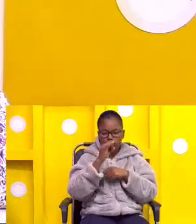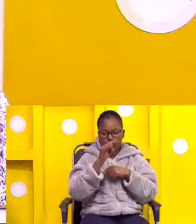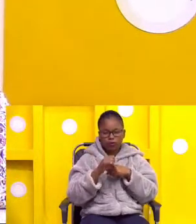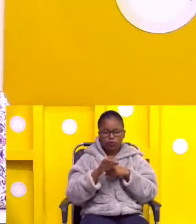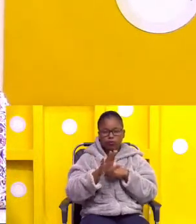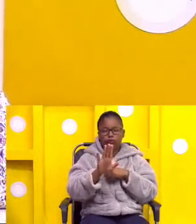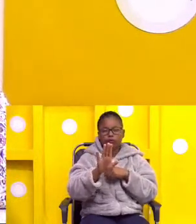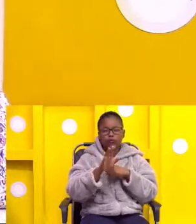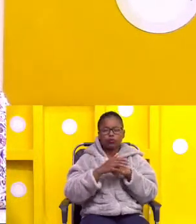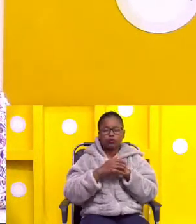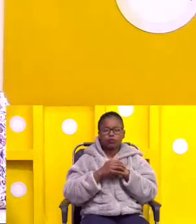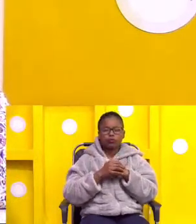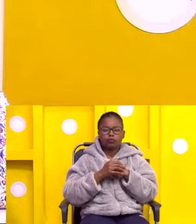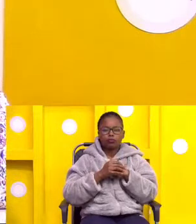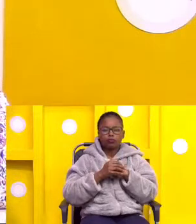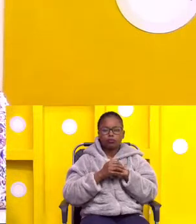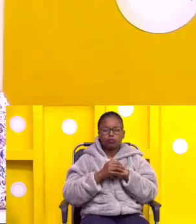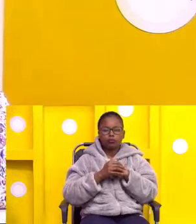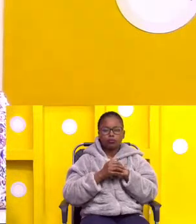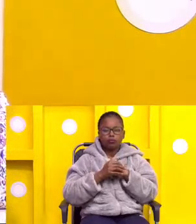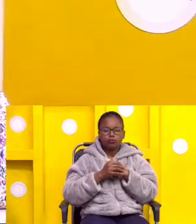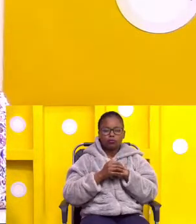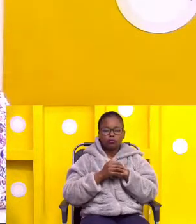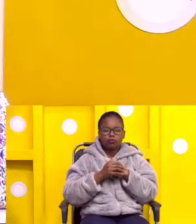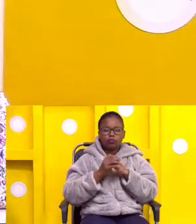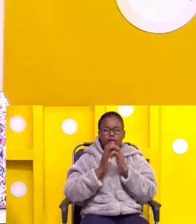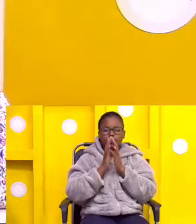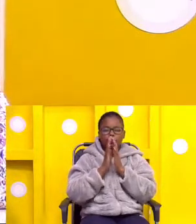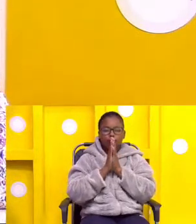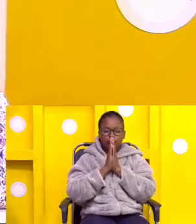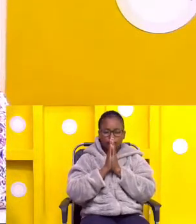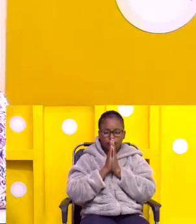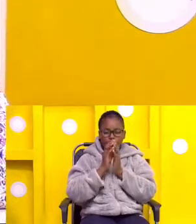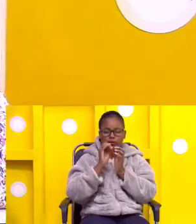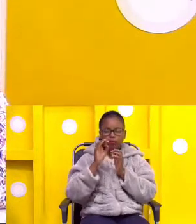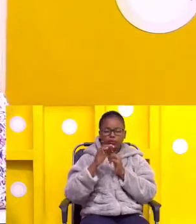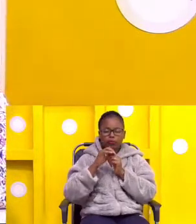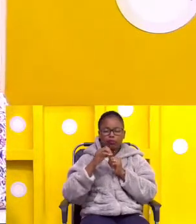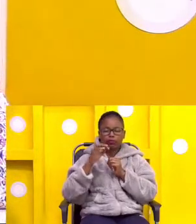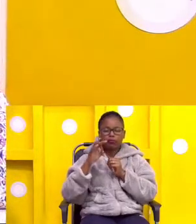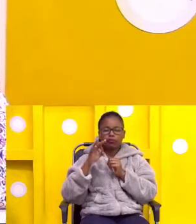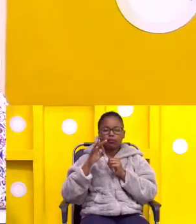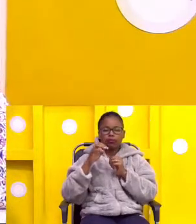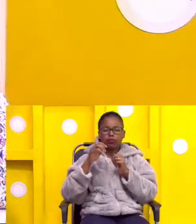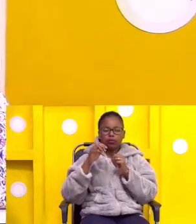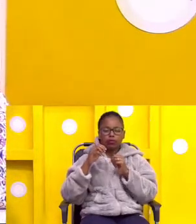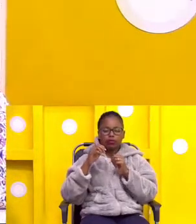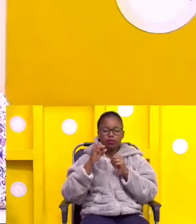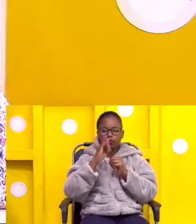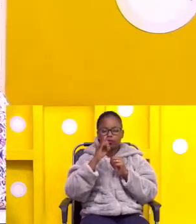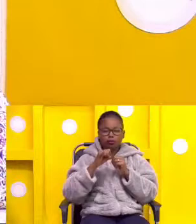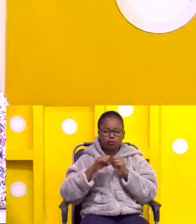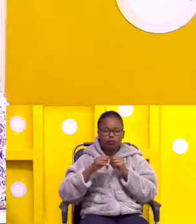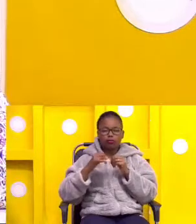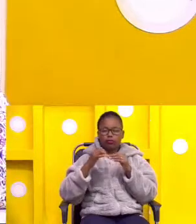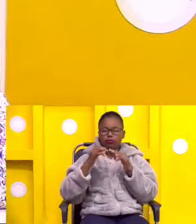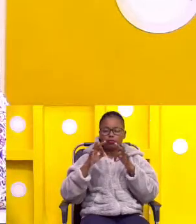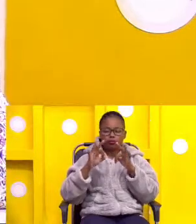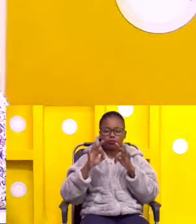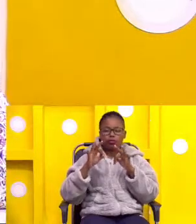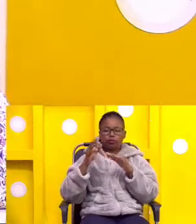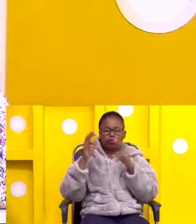Uhoyu wa mihi ya nano, saitani ya ule kagiriria na ajira hudhu mono. Bwana asifiwe